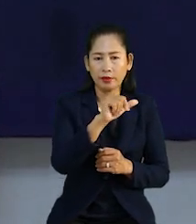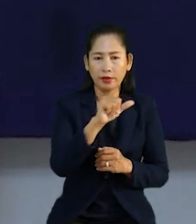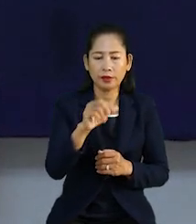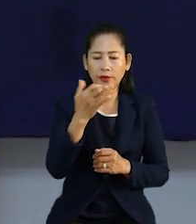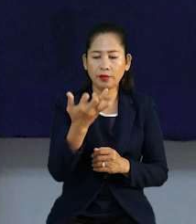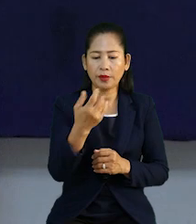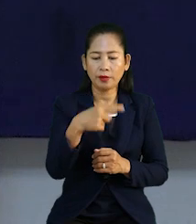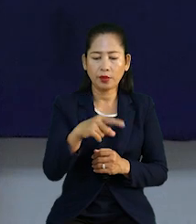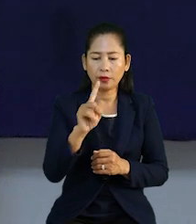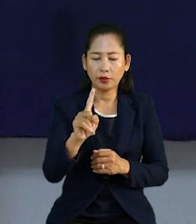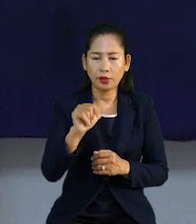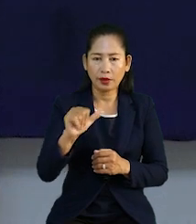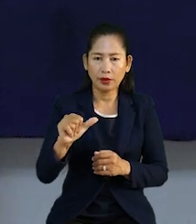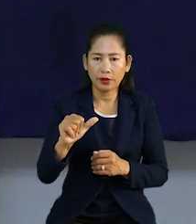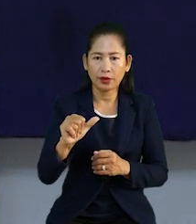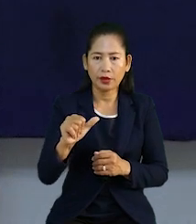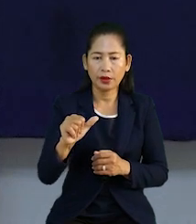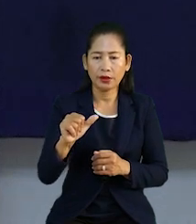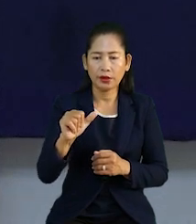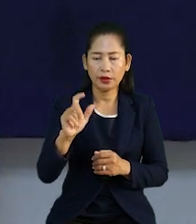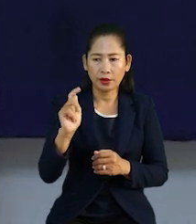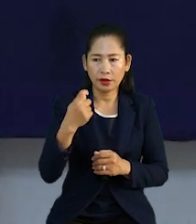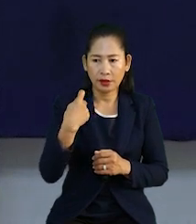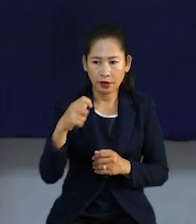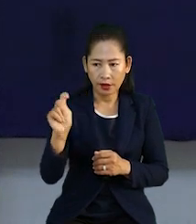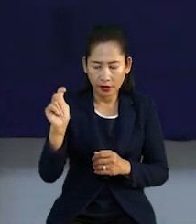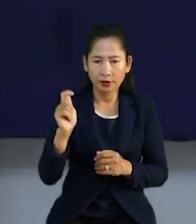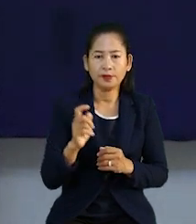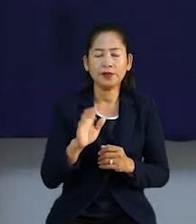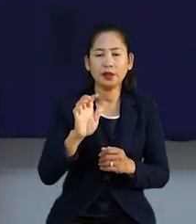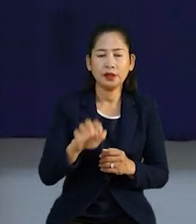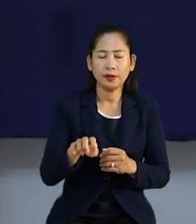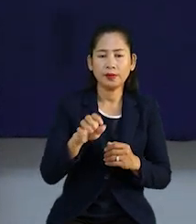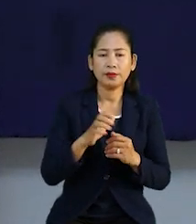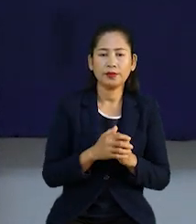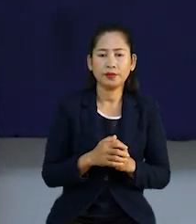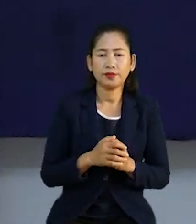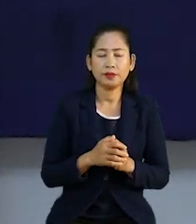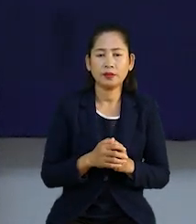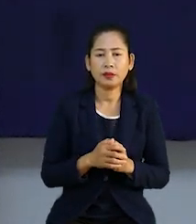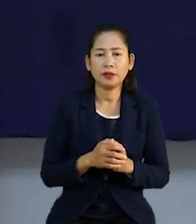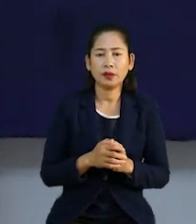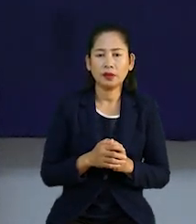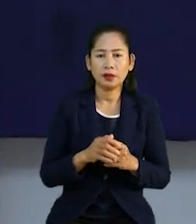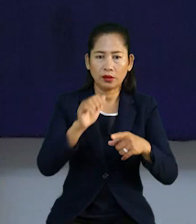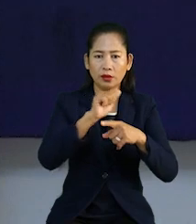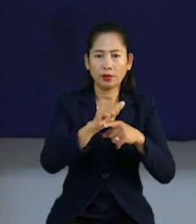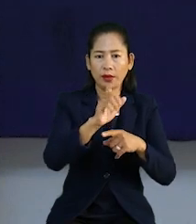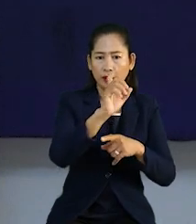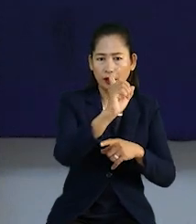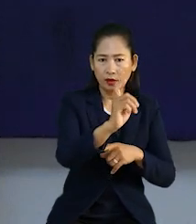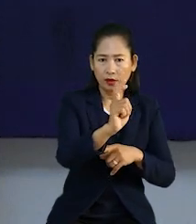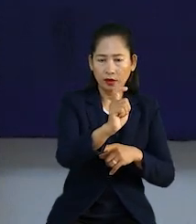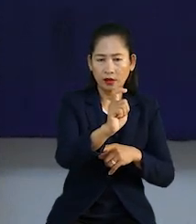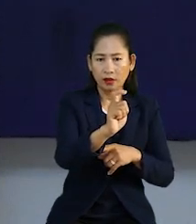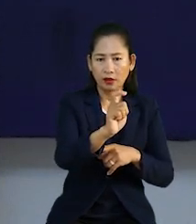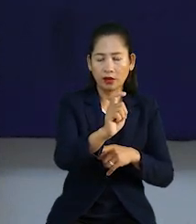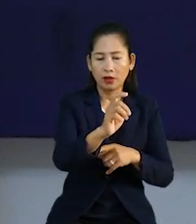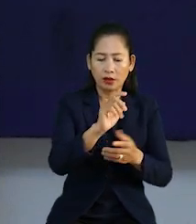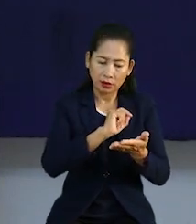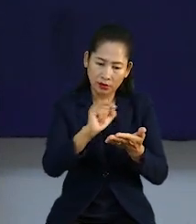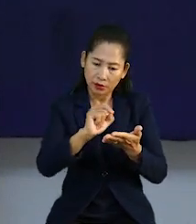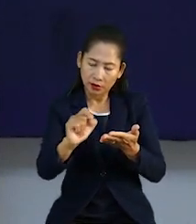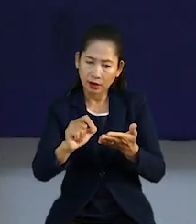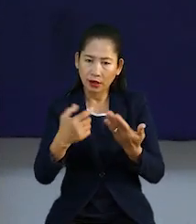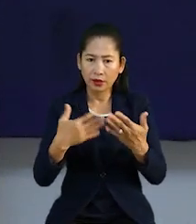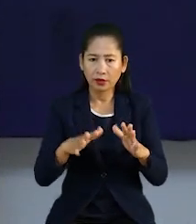con, mùi rồi, riêng. Chà. Tỏ, chắc những châu tơ lùm hạt khó. Nè cụ tư xe à